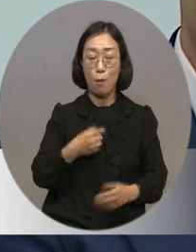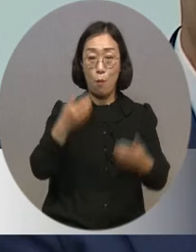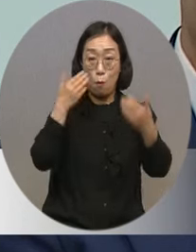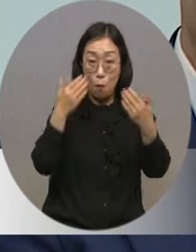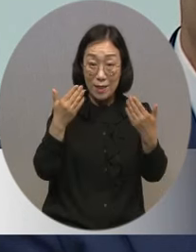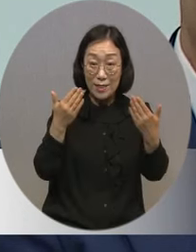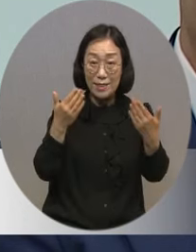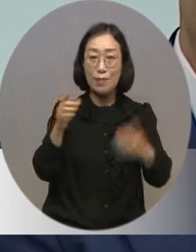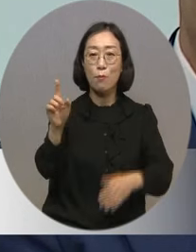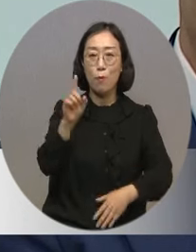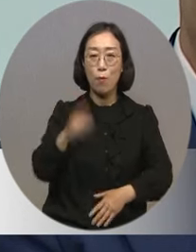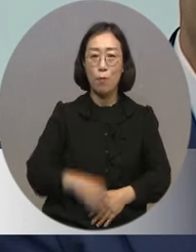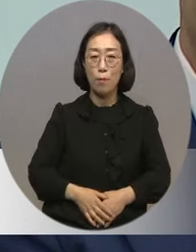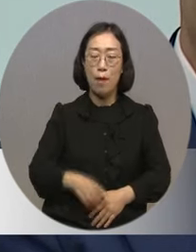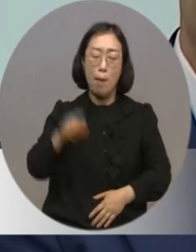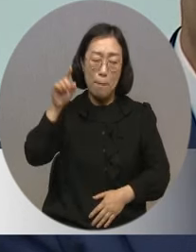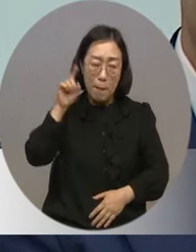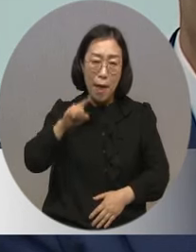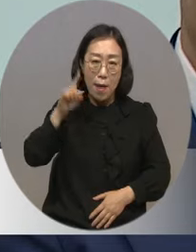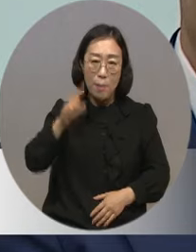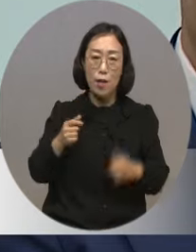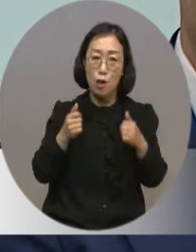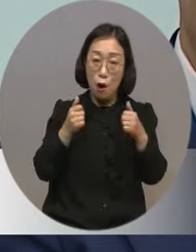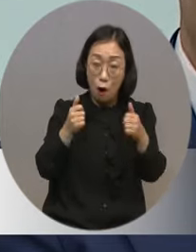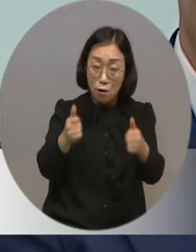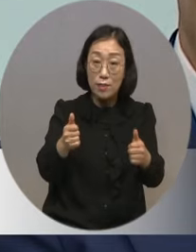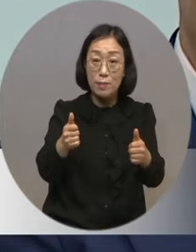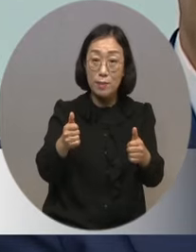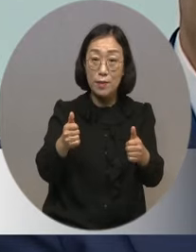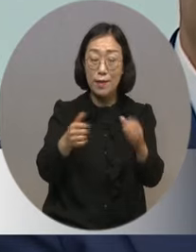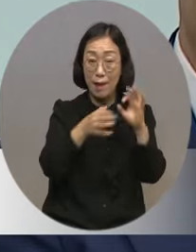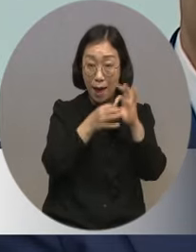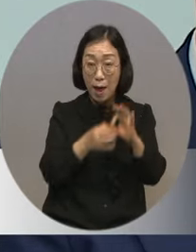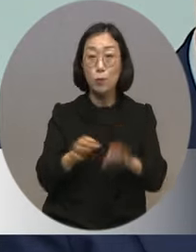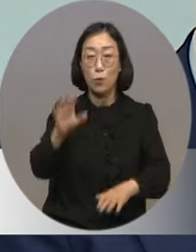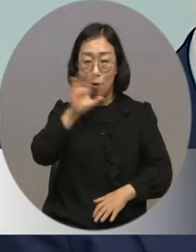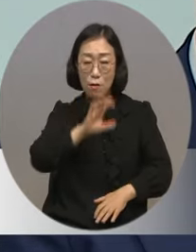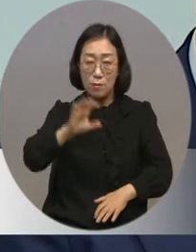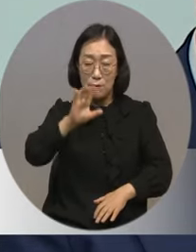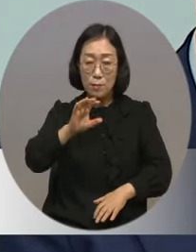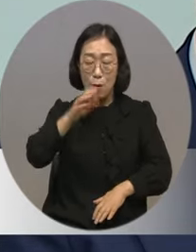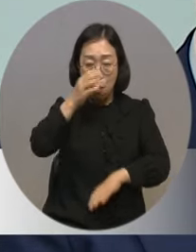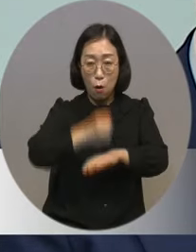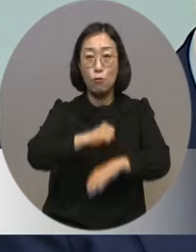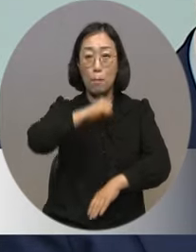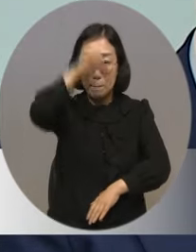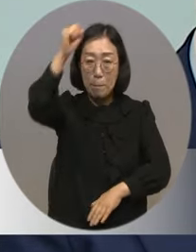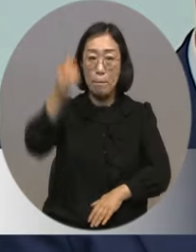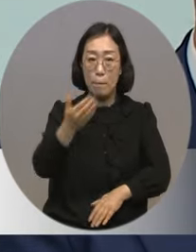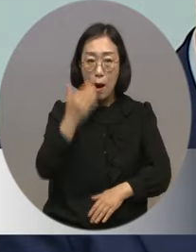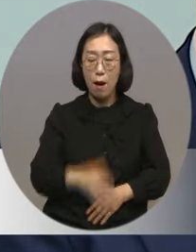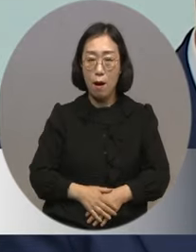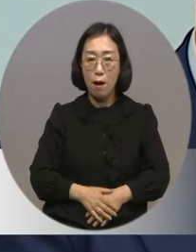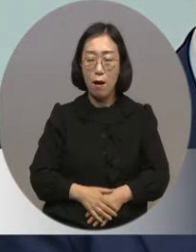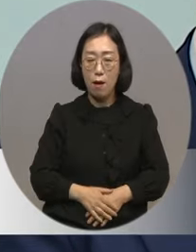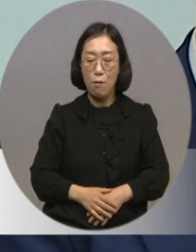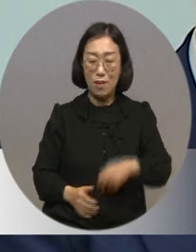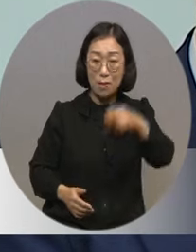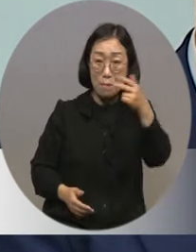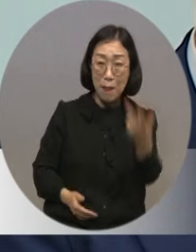하나가 하루하루 열심히 꾸준하게 가면은 언젠간 된다거든요. KO는 잘